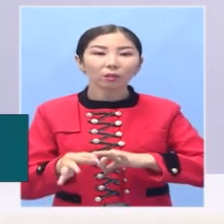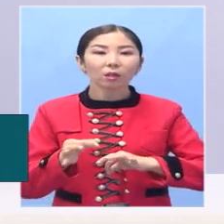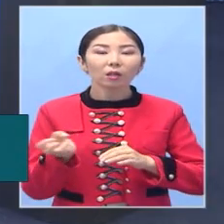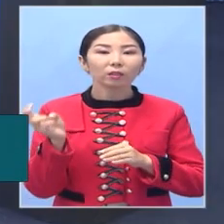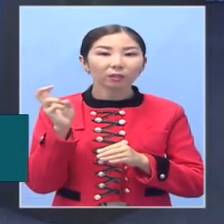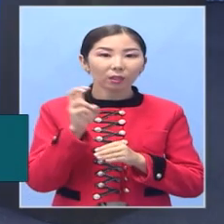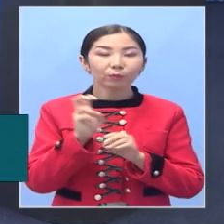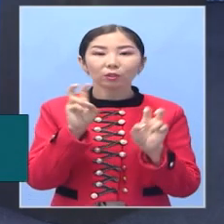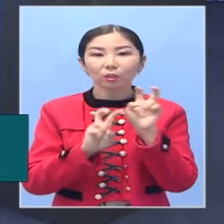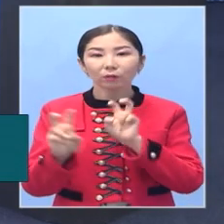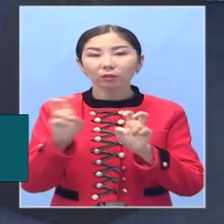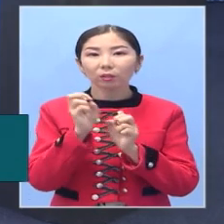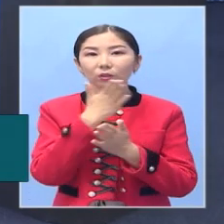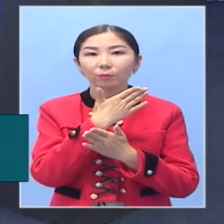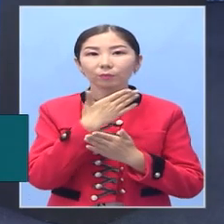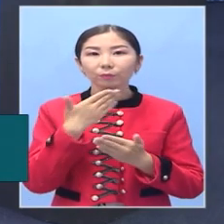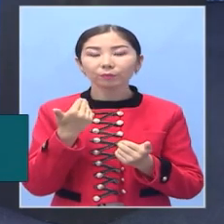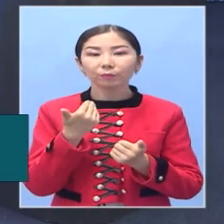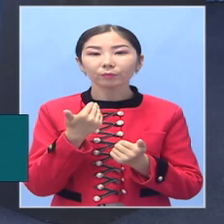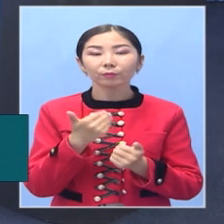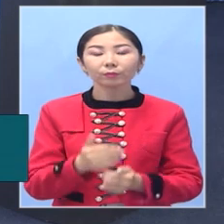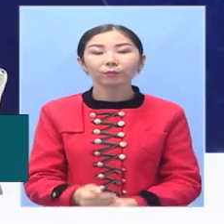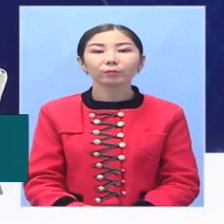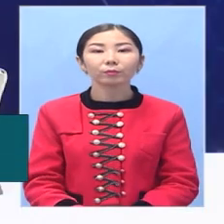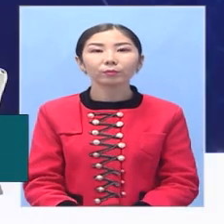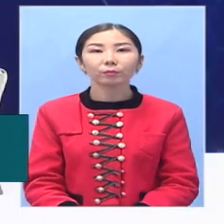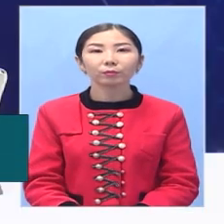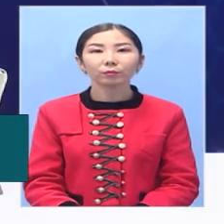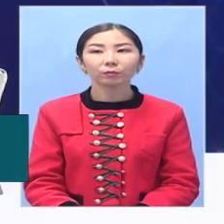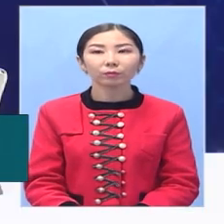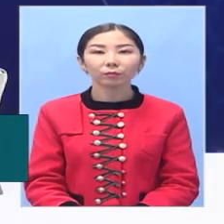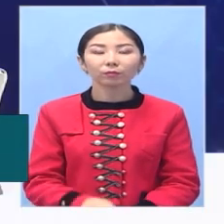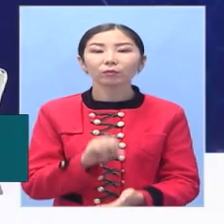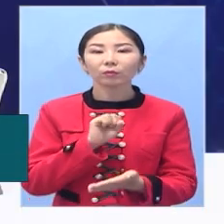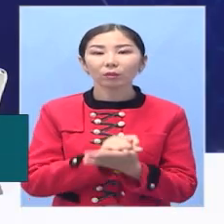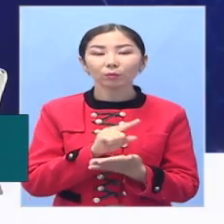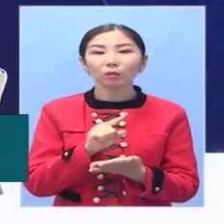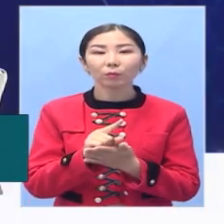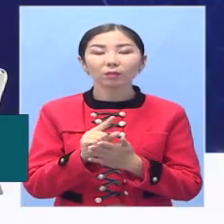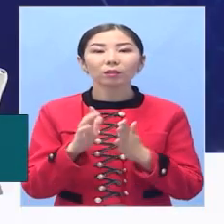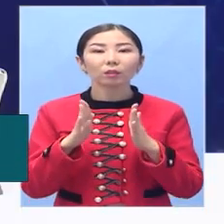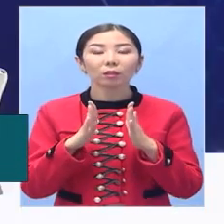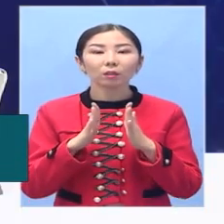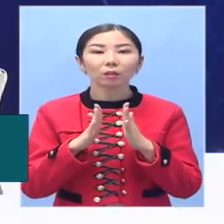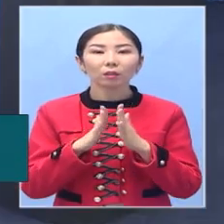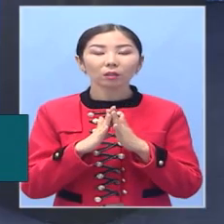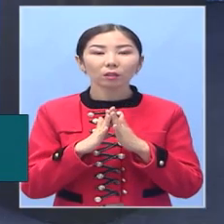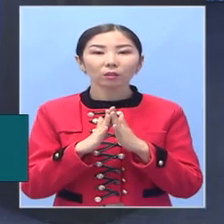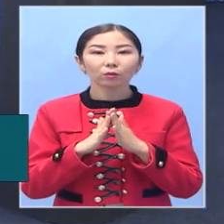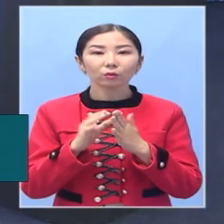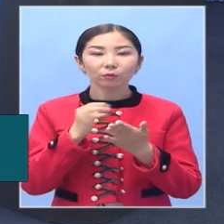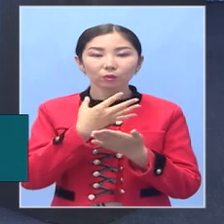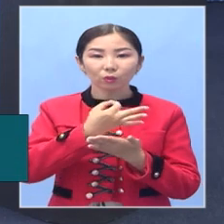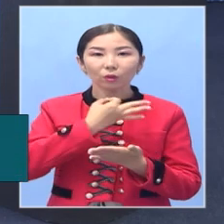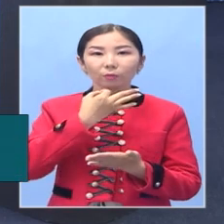тексеріп. Енді бұл жолдың қайда, автордың назары қайда, тапсырыс беруші тұрғын үй коммуналдық шаруашылығы қайда? Осыған жауап алғым